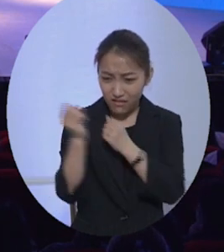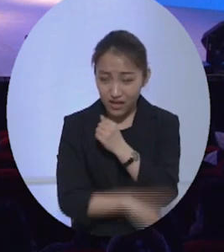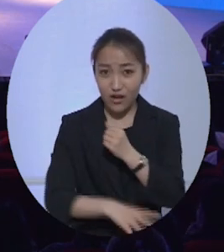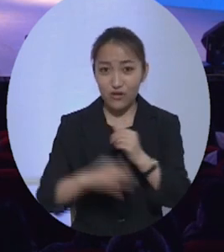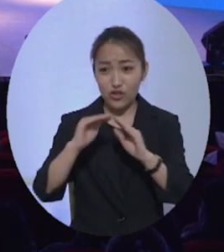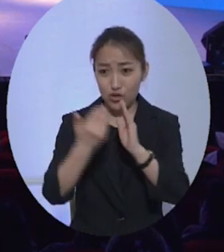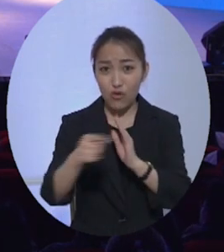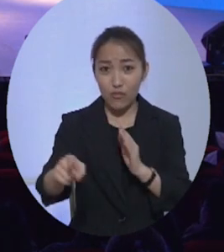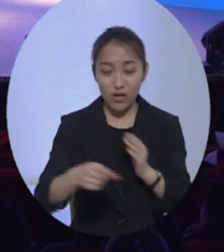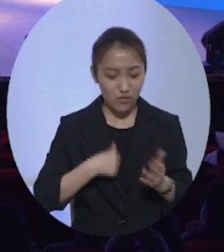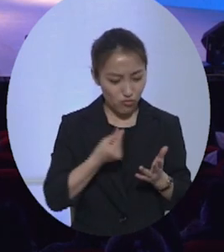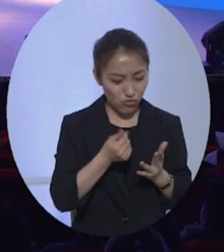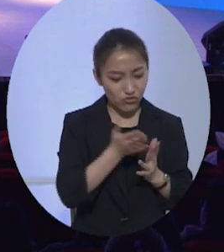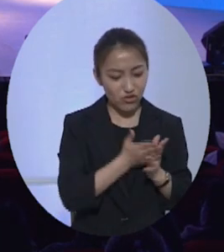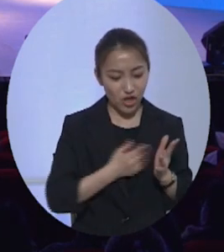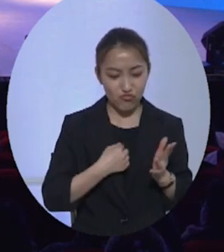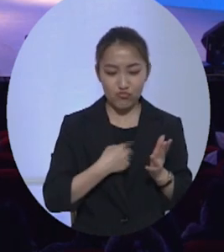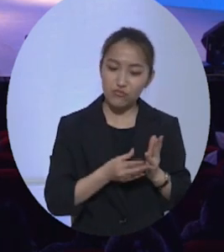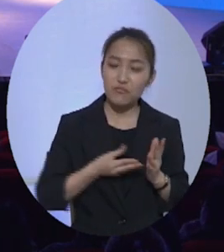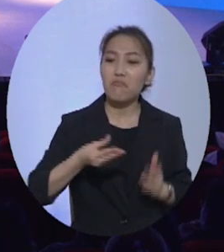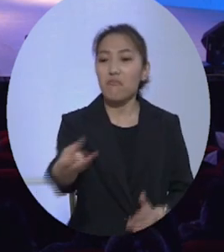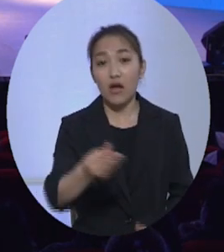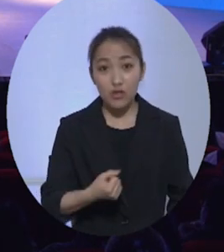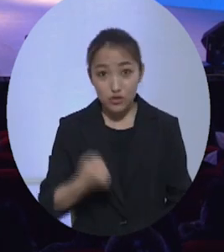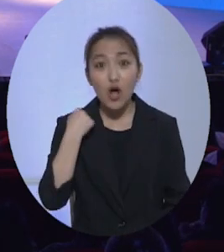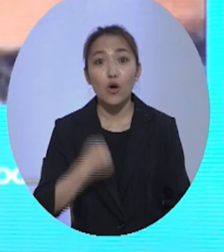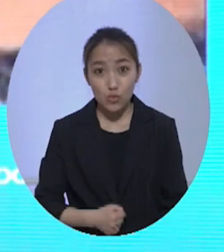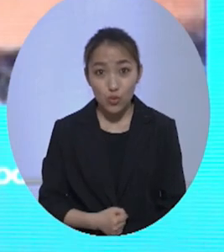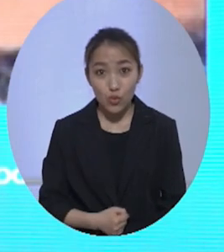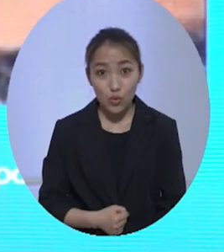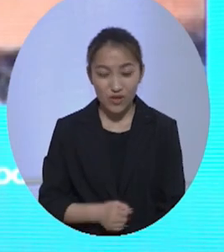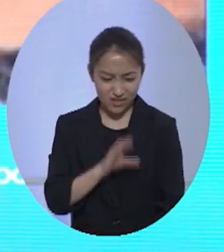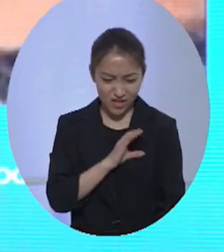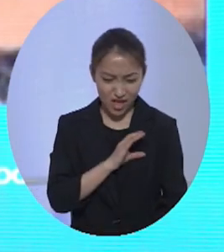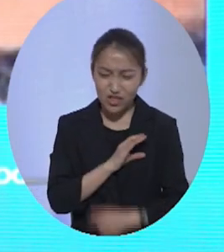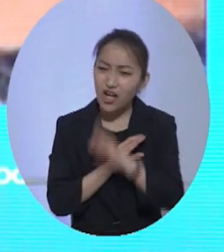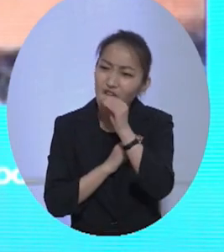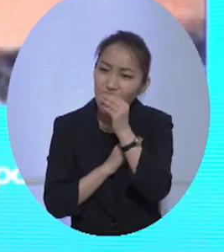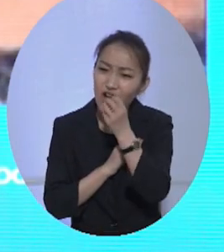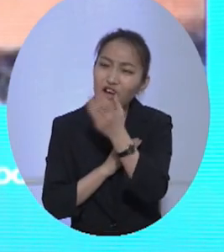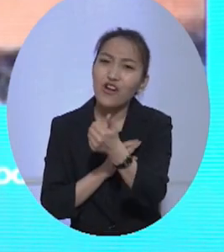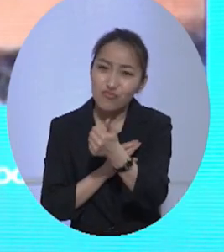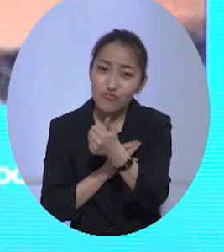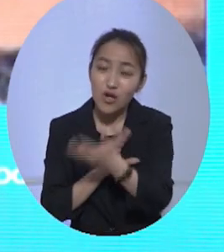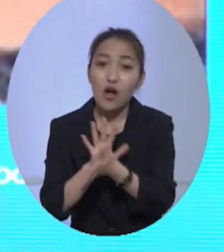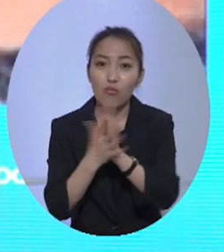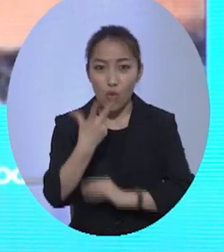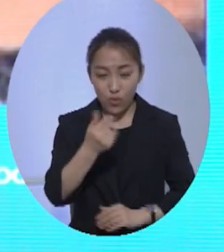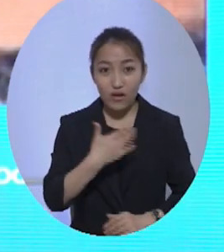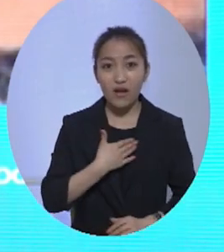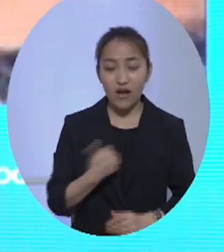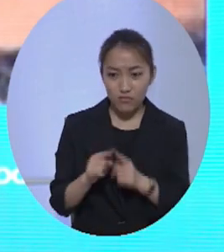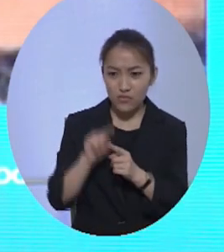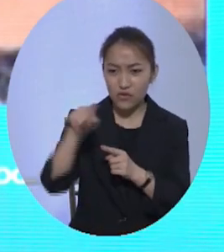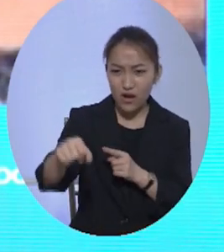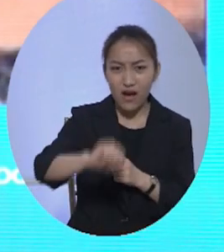арталт байж хад өгч чадах уу? Цөмөрө бодъё та тийм ээ. Сэтгэлээрээ бол өгч чадаж болно. Яг бодтой хүрээд ирэхээр цаана өчнөө